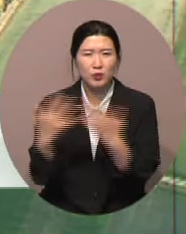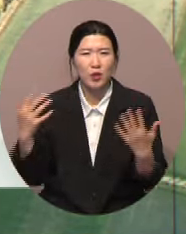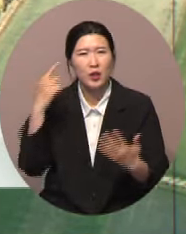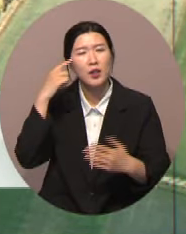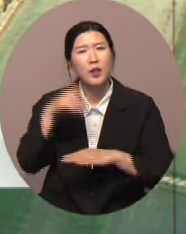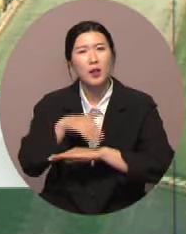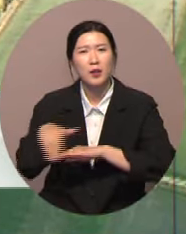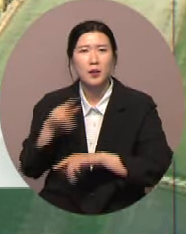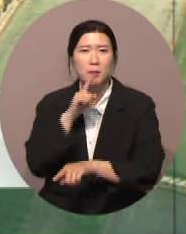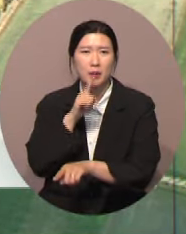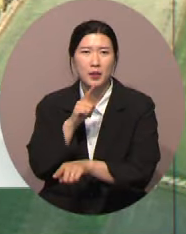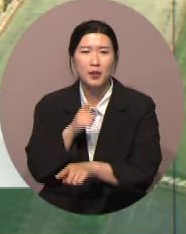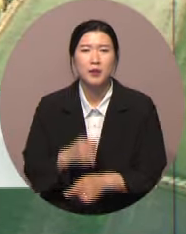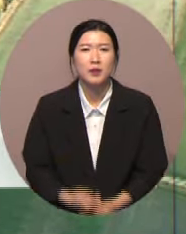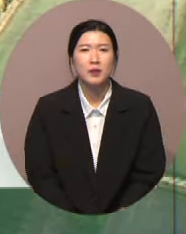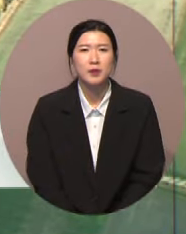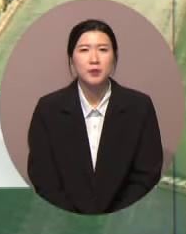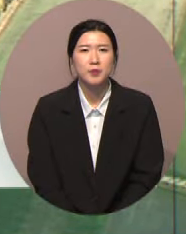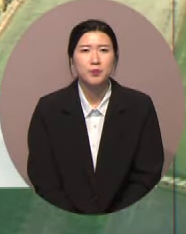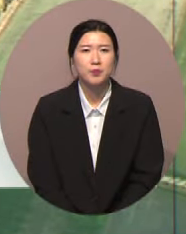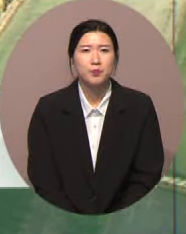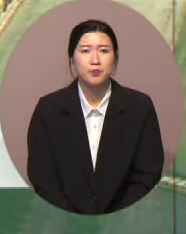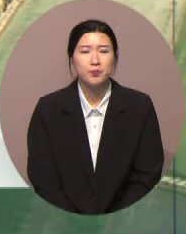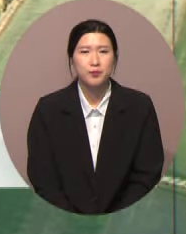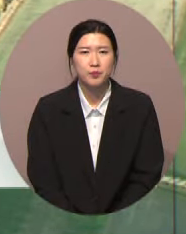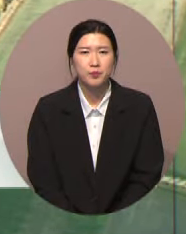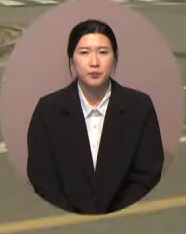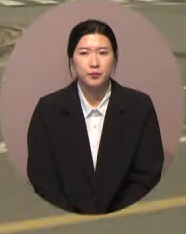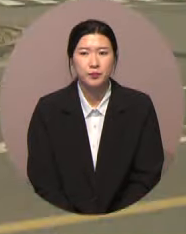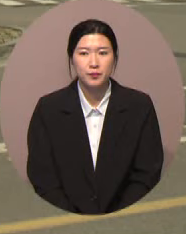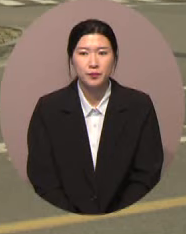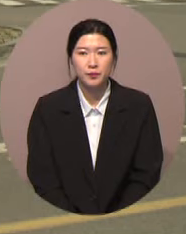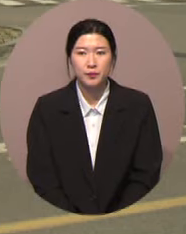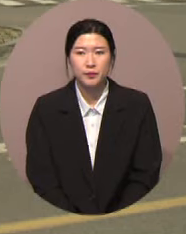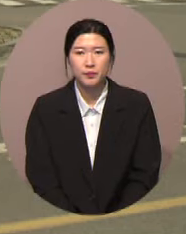집회를 열겠다고 강하게 맞서고 있습니다. 김광현 기자입니다.